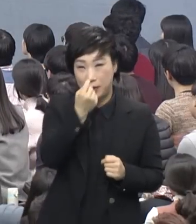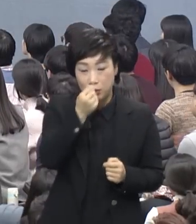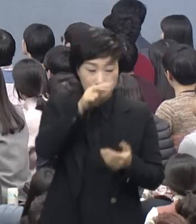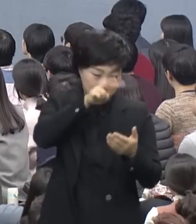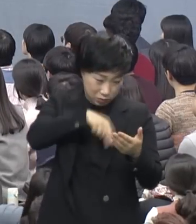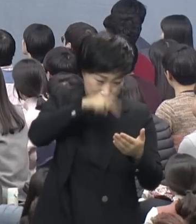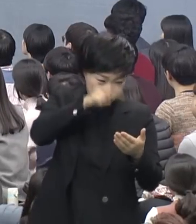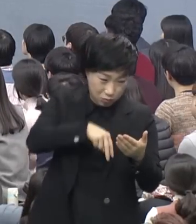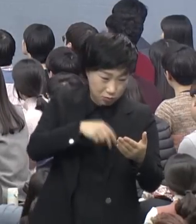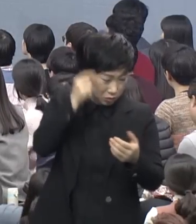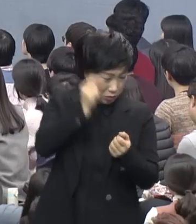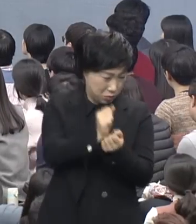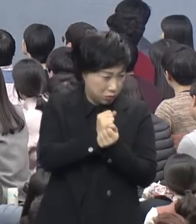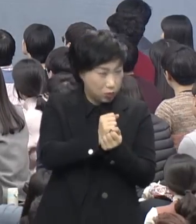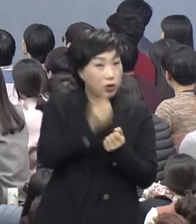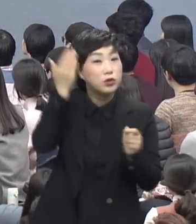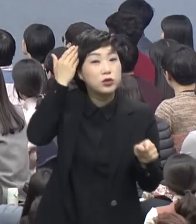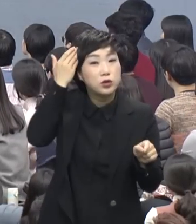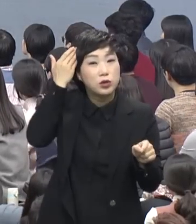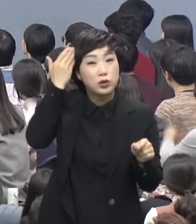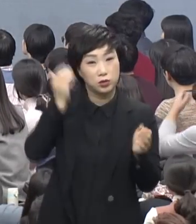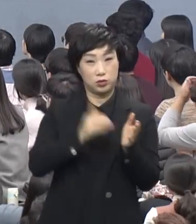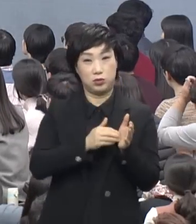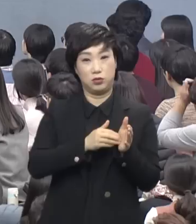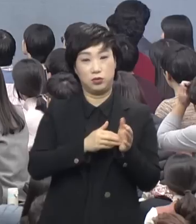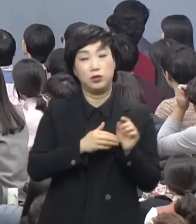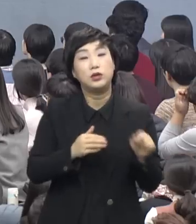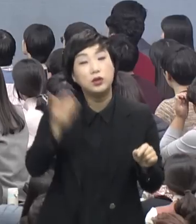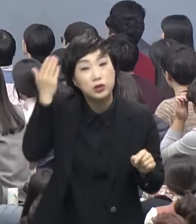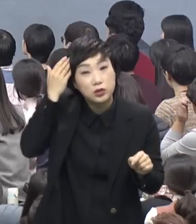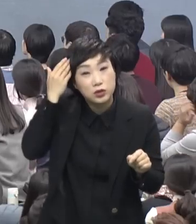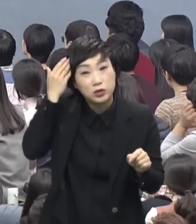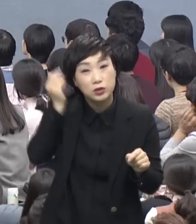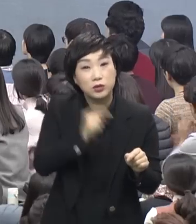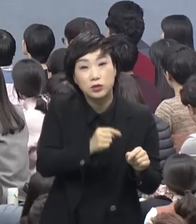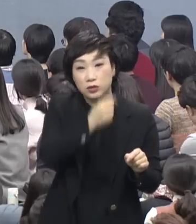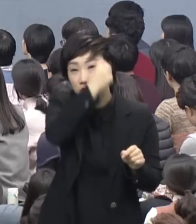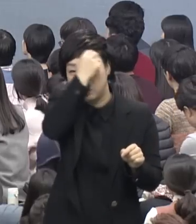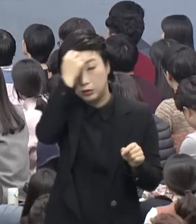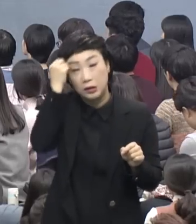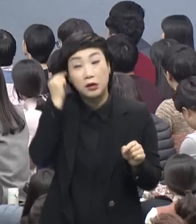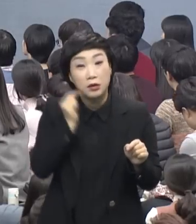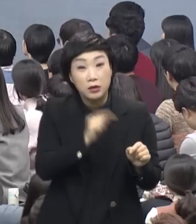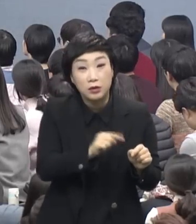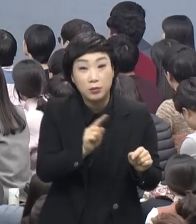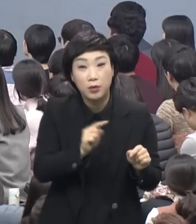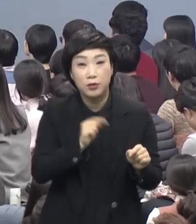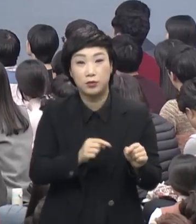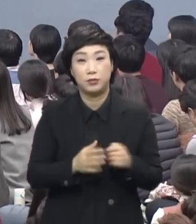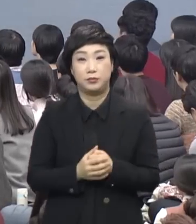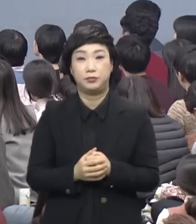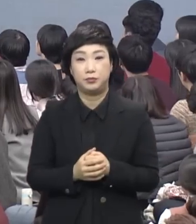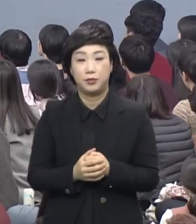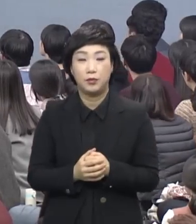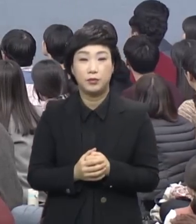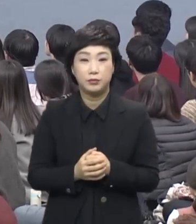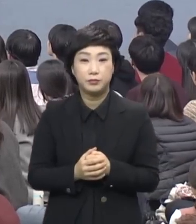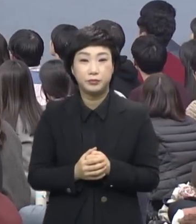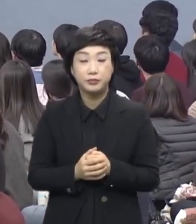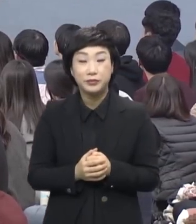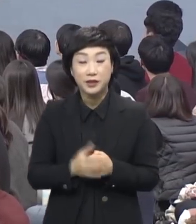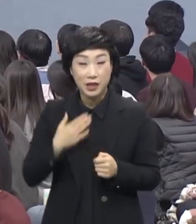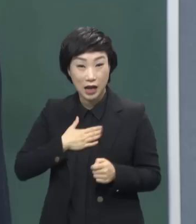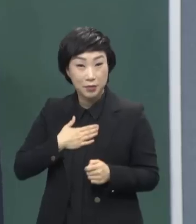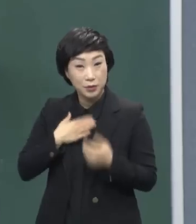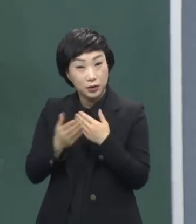읽고 연구한 지식. 이런 지식 속에 다시 말해서 이